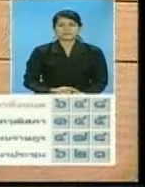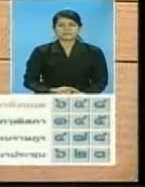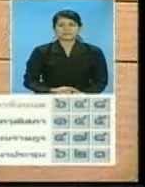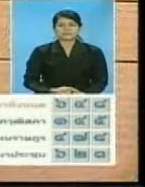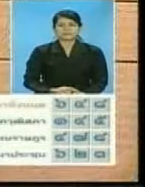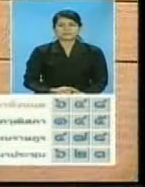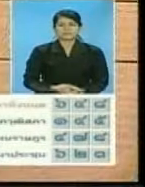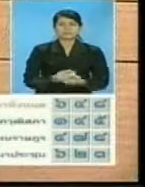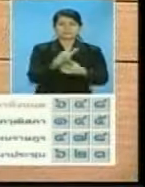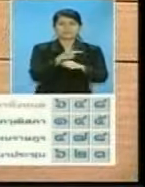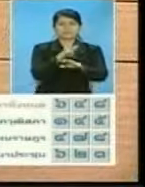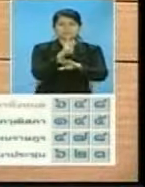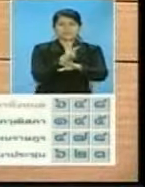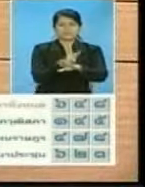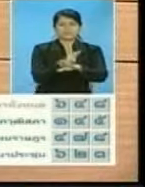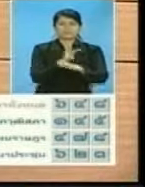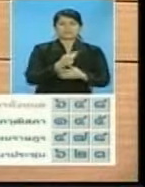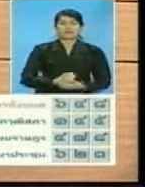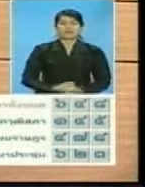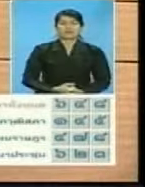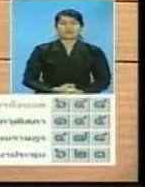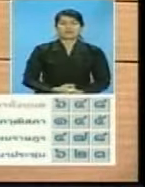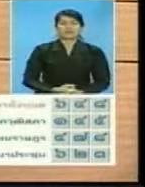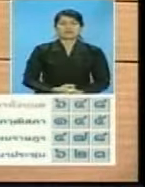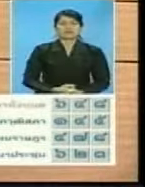ท่านประธานรัฐสภาที่เคารพ